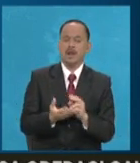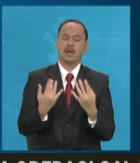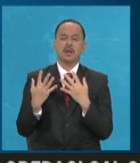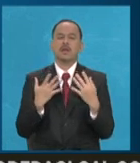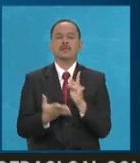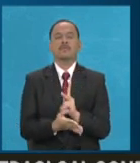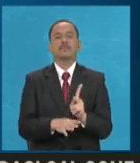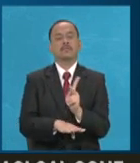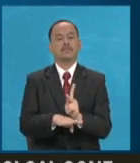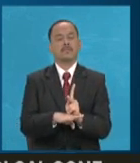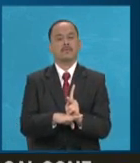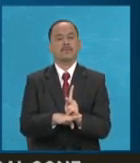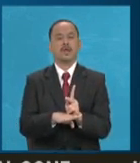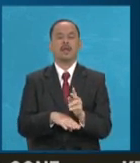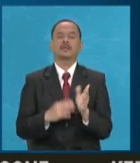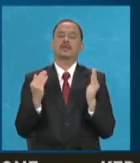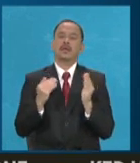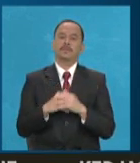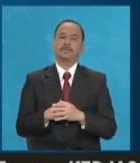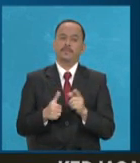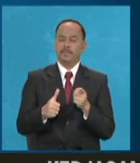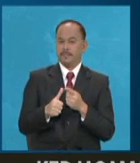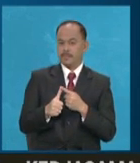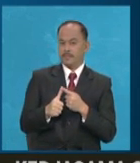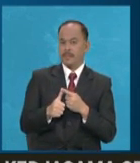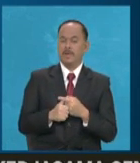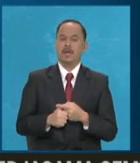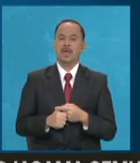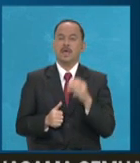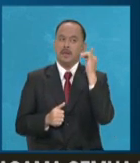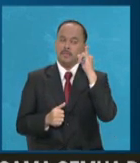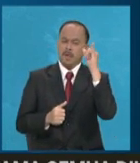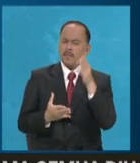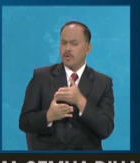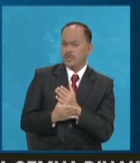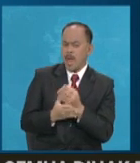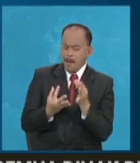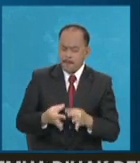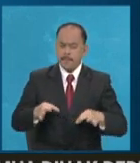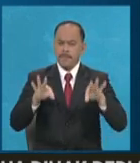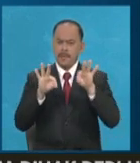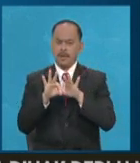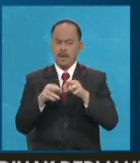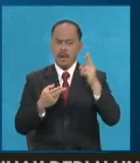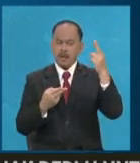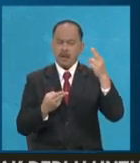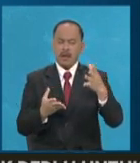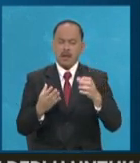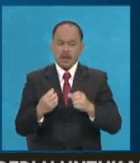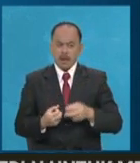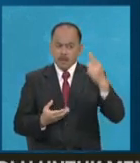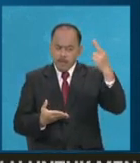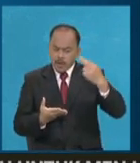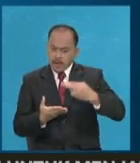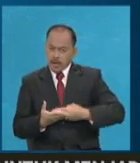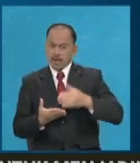negara pertama forum ilmiah mengungsikan pentingnya mendapatkan keretaan Allah Subhanahu Wa